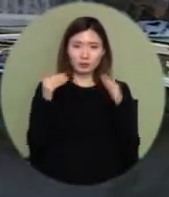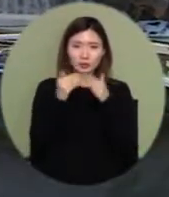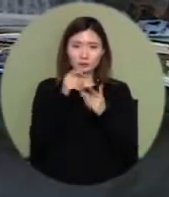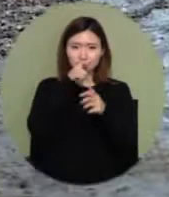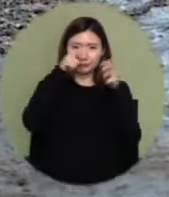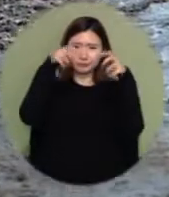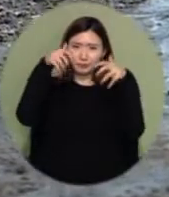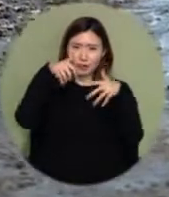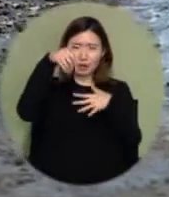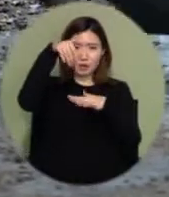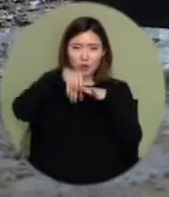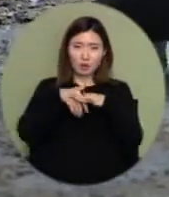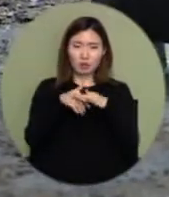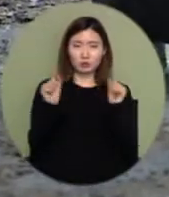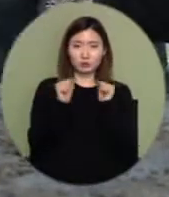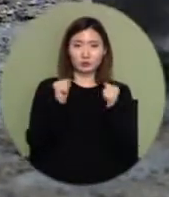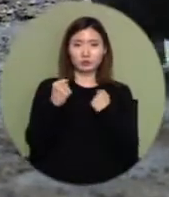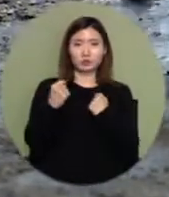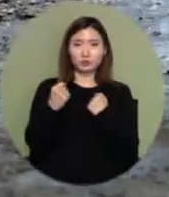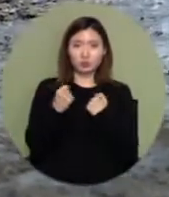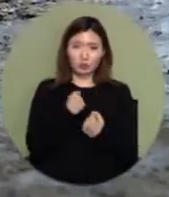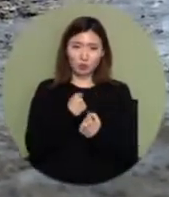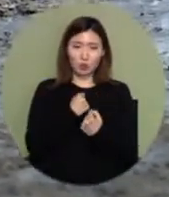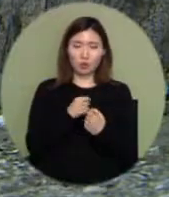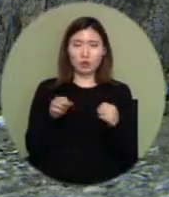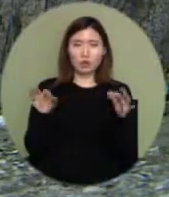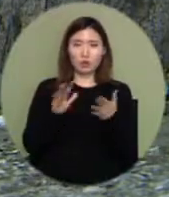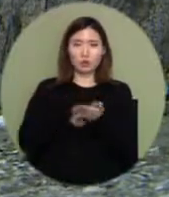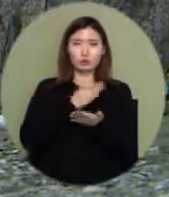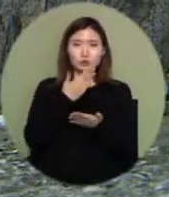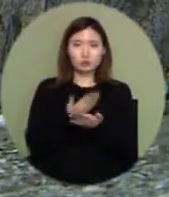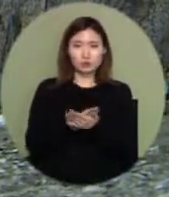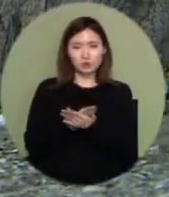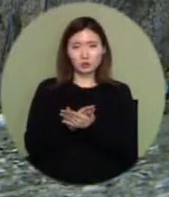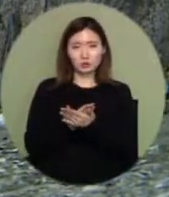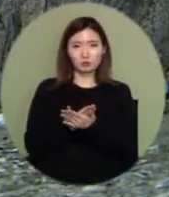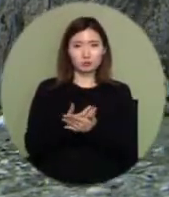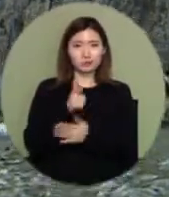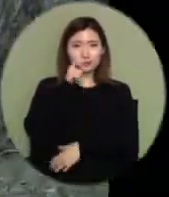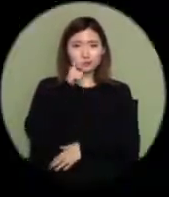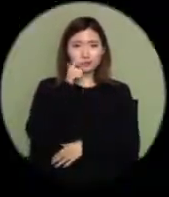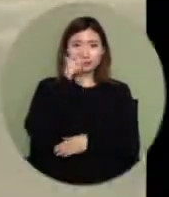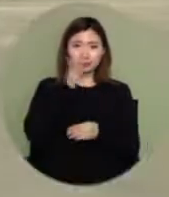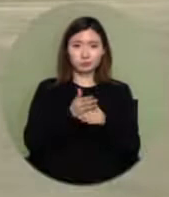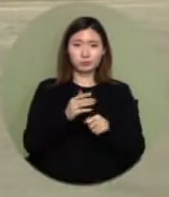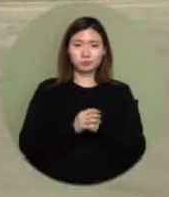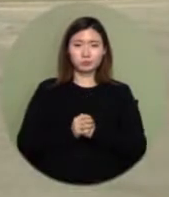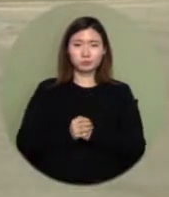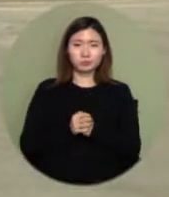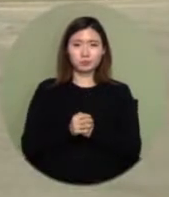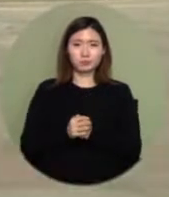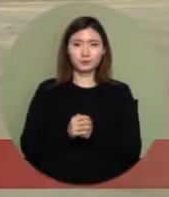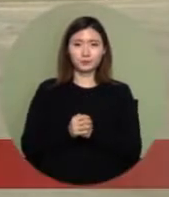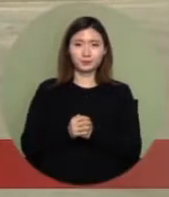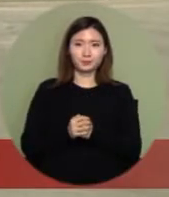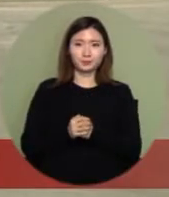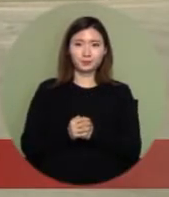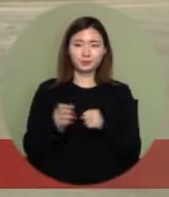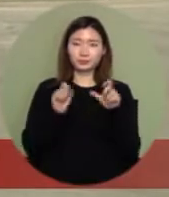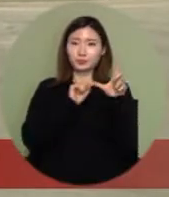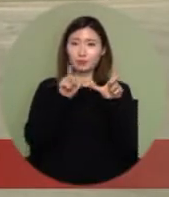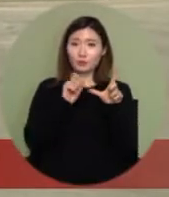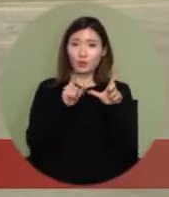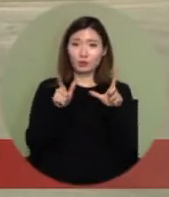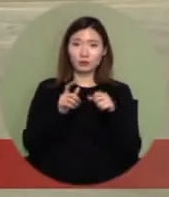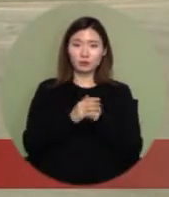새고 추위에 떨어도 주민들은 간단한 수리 조차 엄두를 내지 못합니다 여기 배 다수의